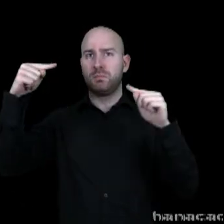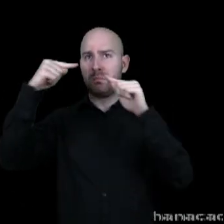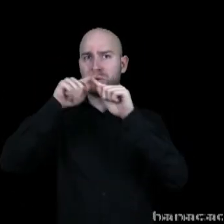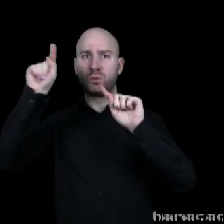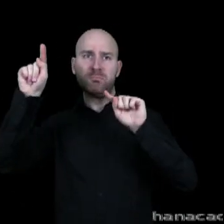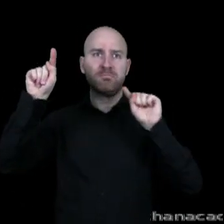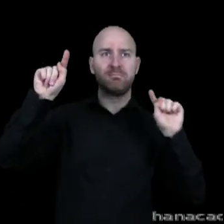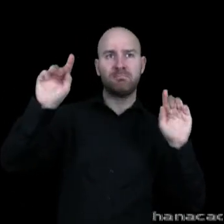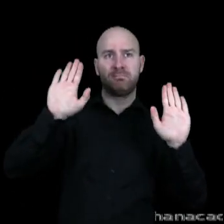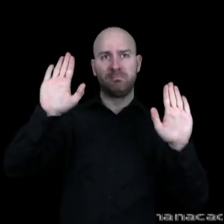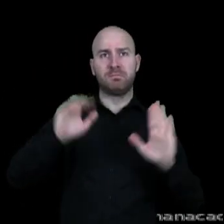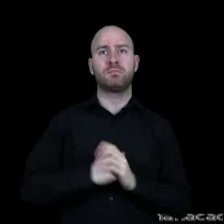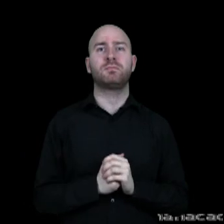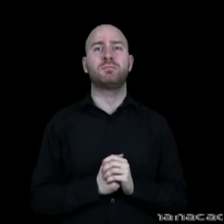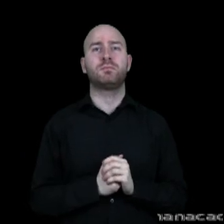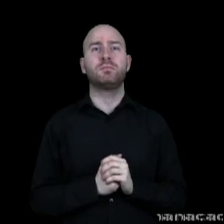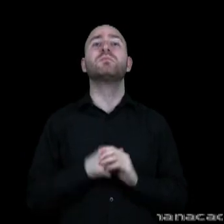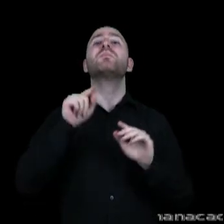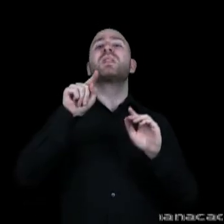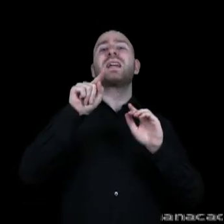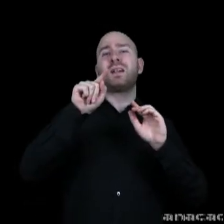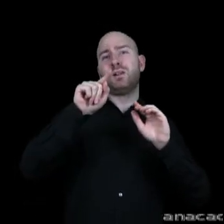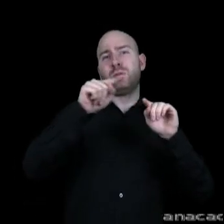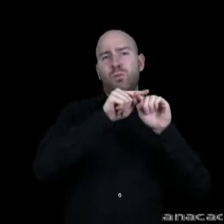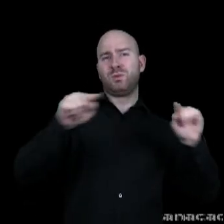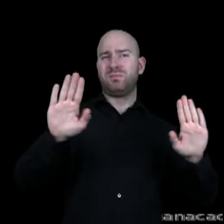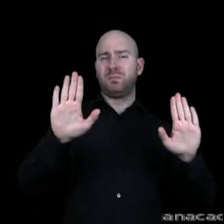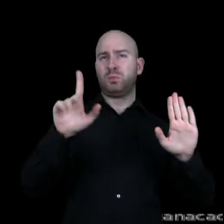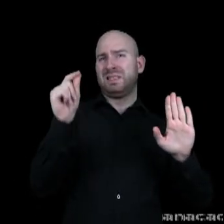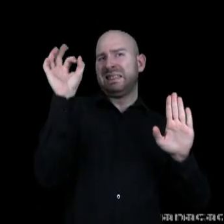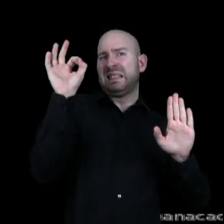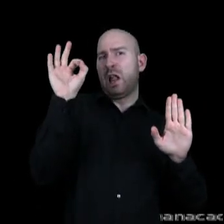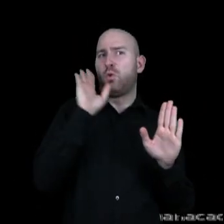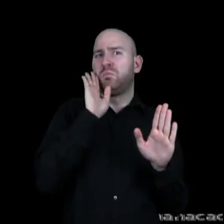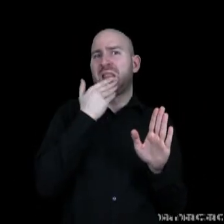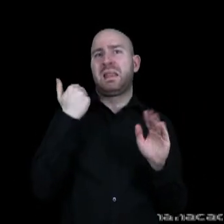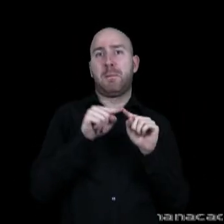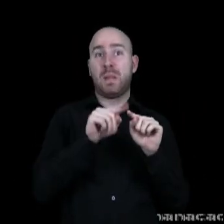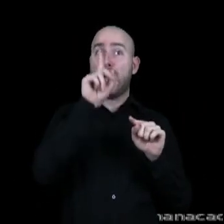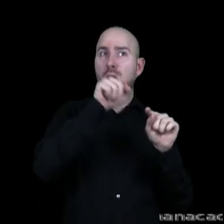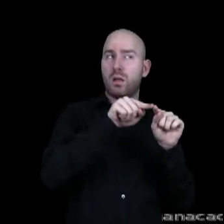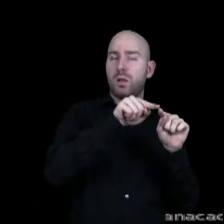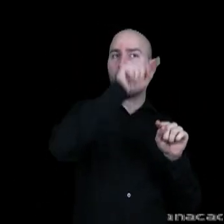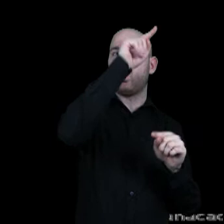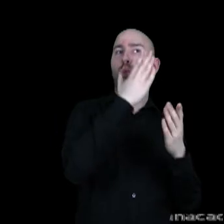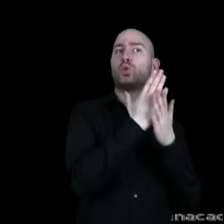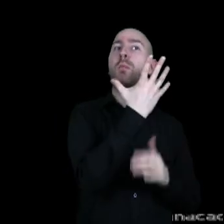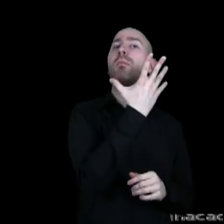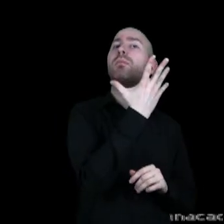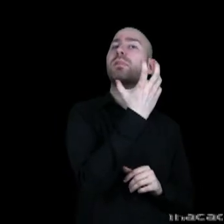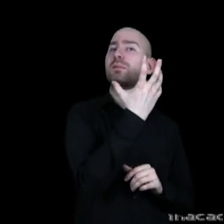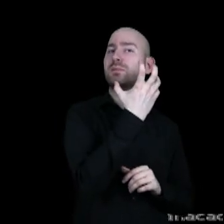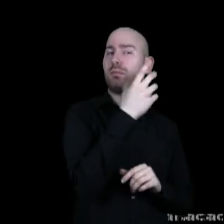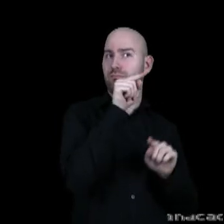odpowiada temu punktowi. Nie poruszamy się po osi poziomej, bo to wynosi zero. Na osi pionowej mamy 500.